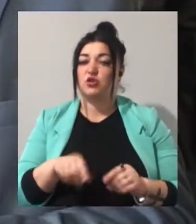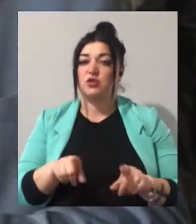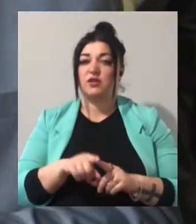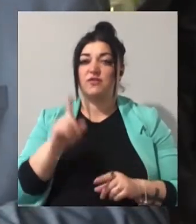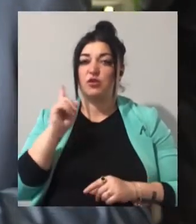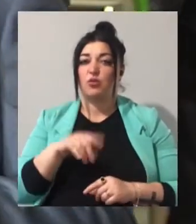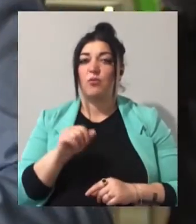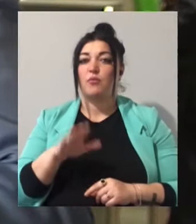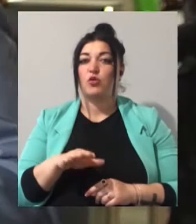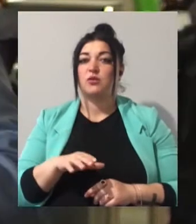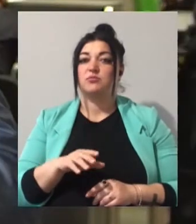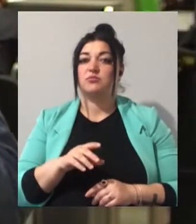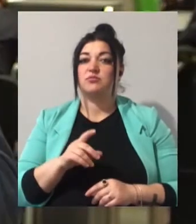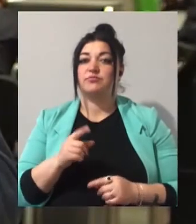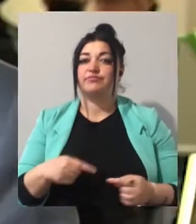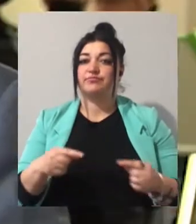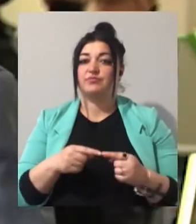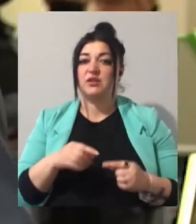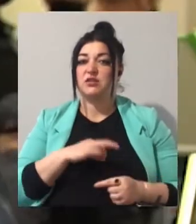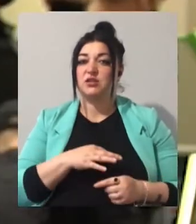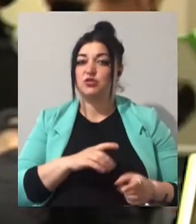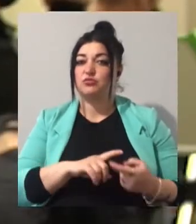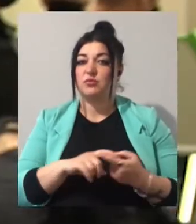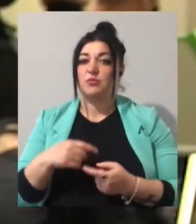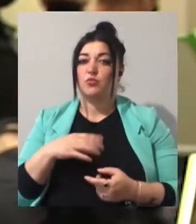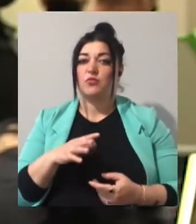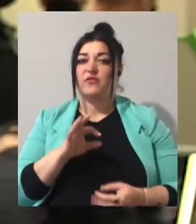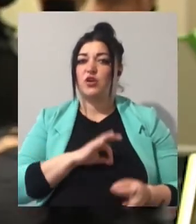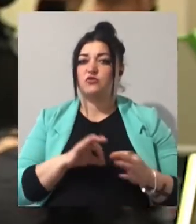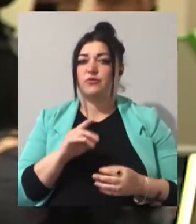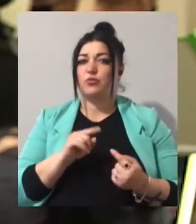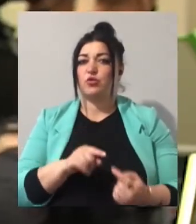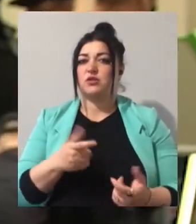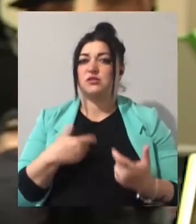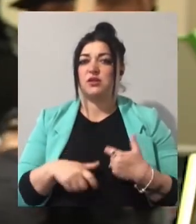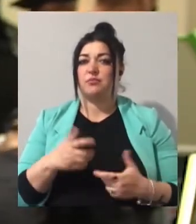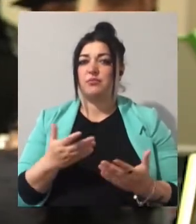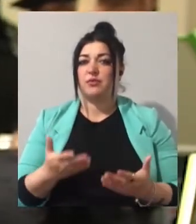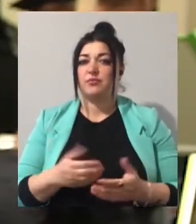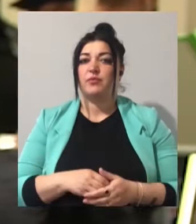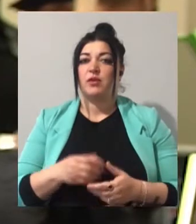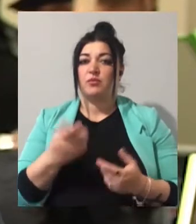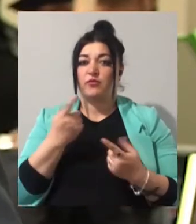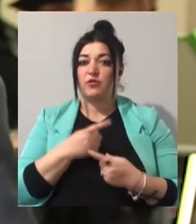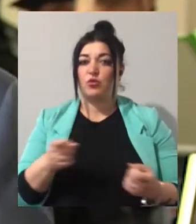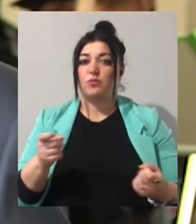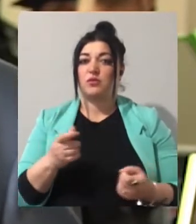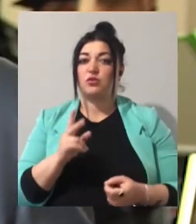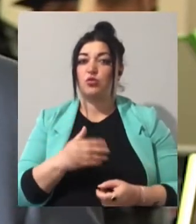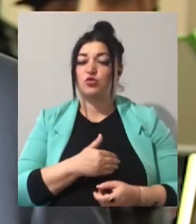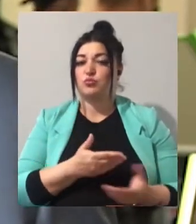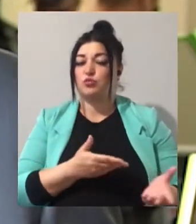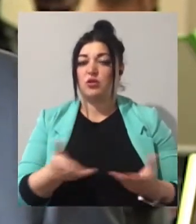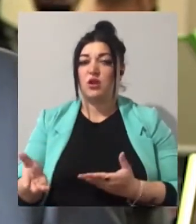зазначені свідчення ми будемо використовувати проти тебе. Якщо ви хочете пред'явити особу, повідомити особу про підозру, будь ласка,